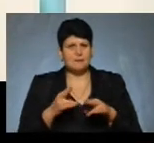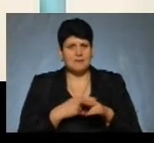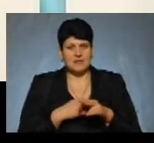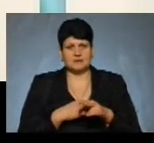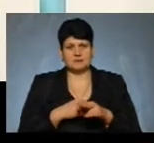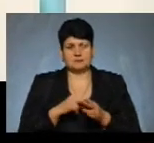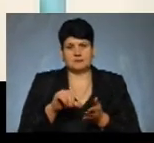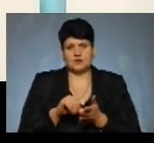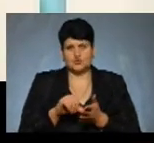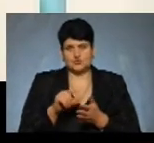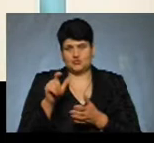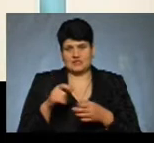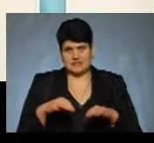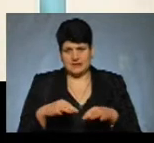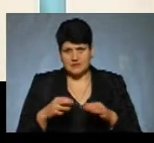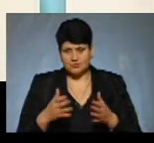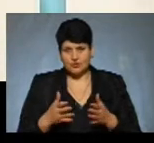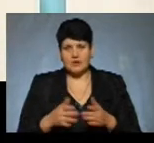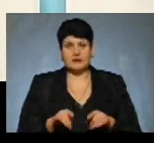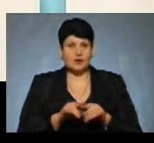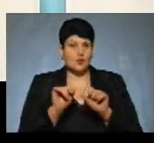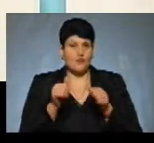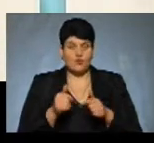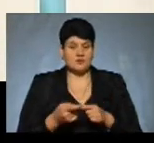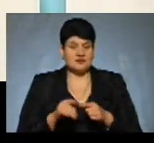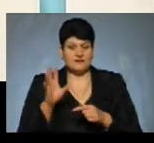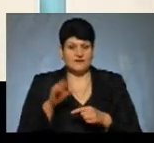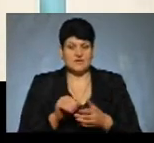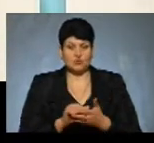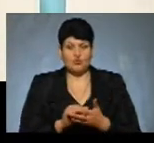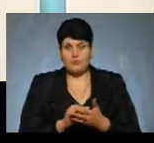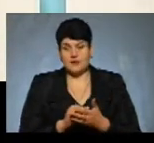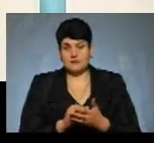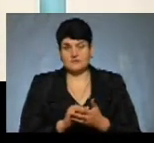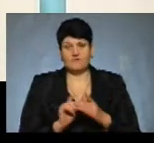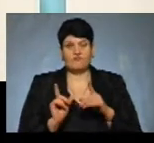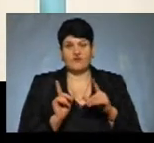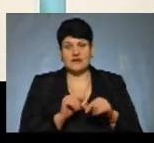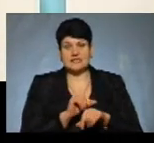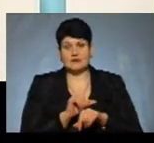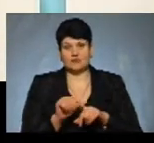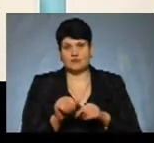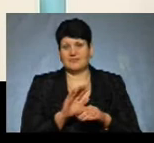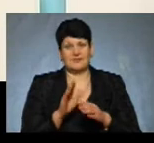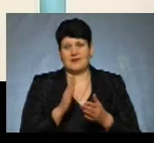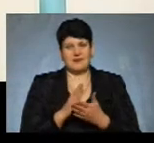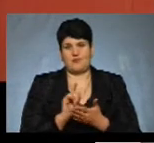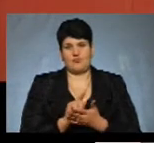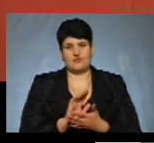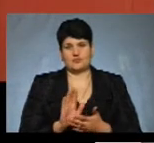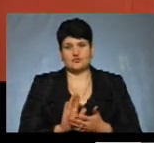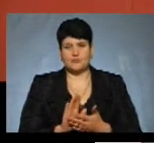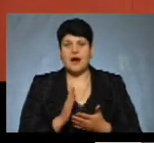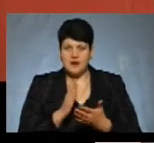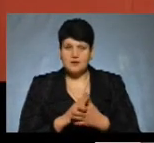фізичної присутності транспортного засобу, а також оформити ці всі документи, виїзд за кордон не є обов'язковим. Але є такі